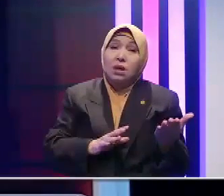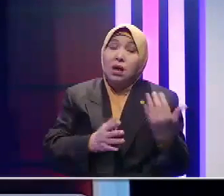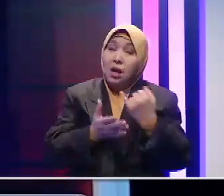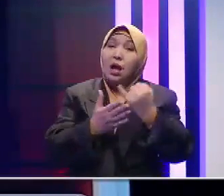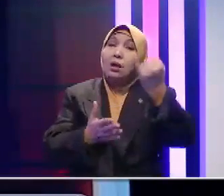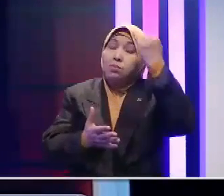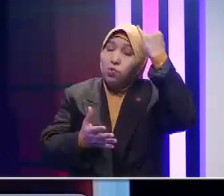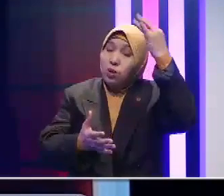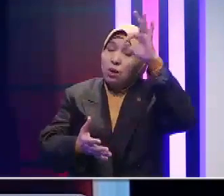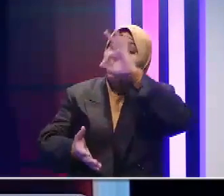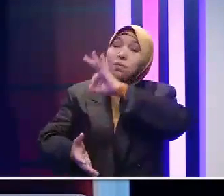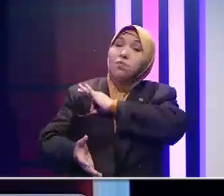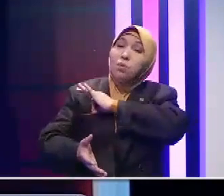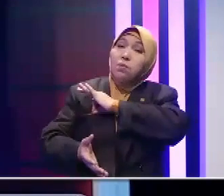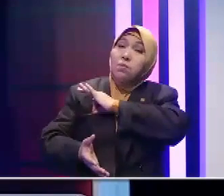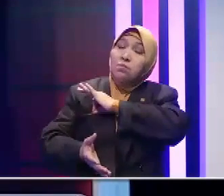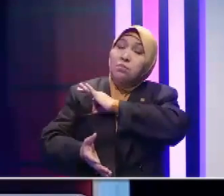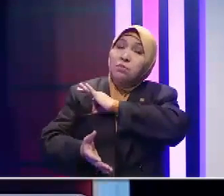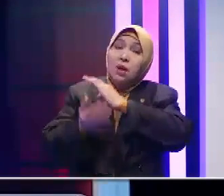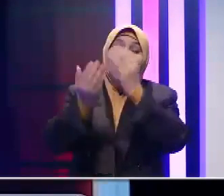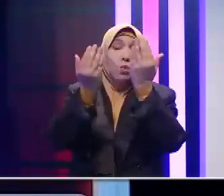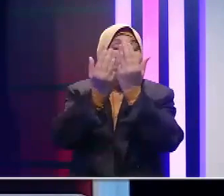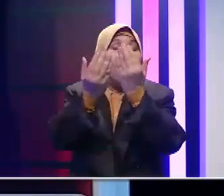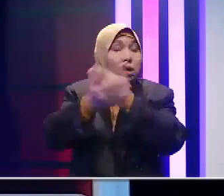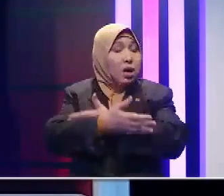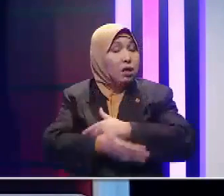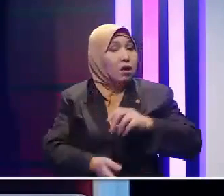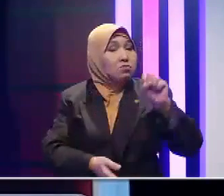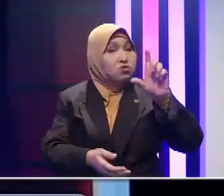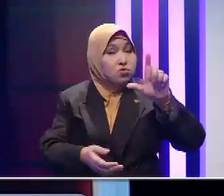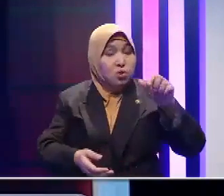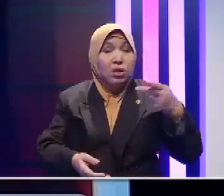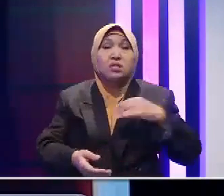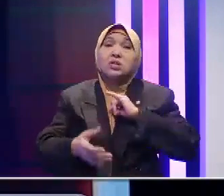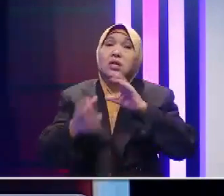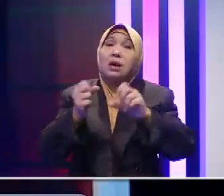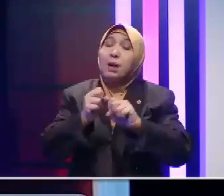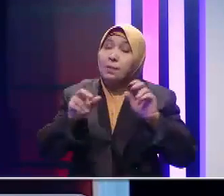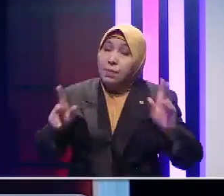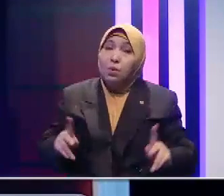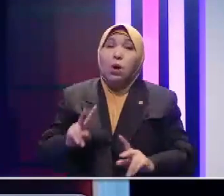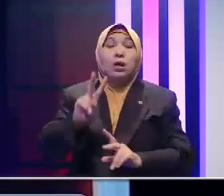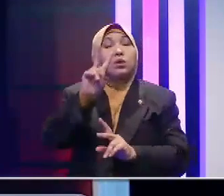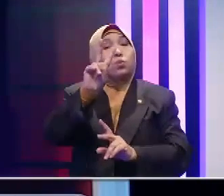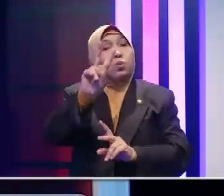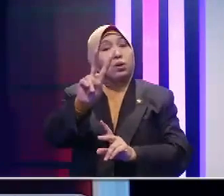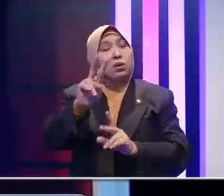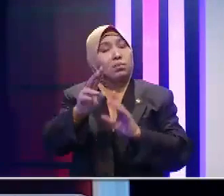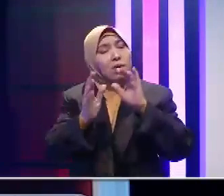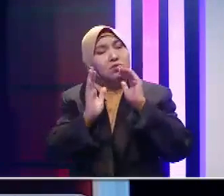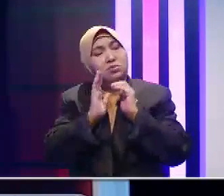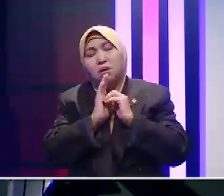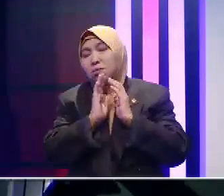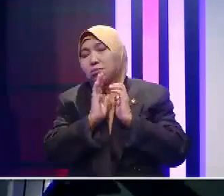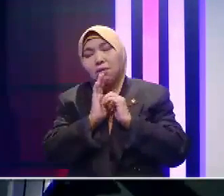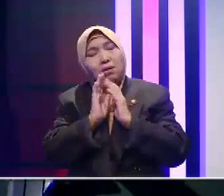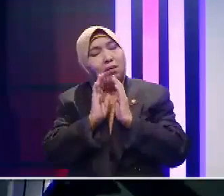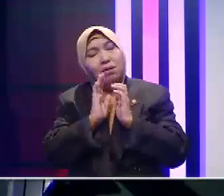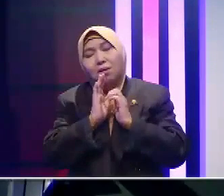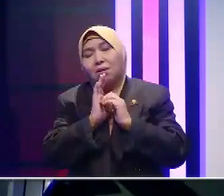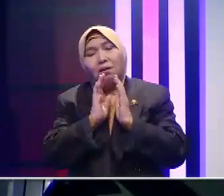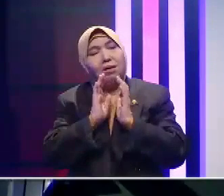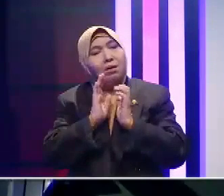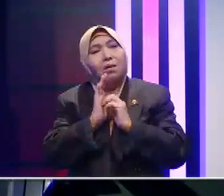yang bermanfaat, dan juga doa anak yang soleh. Saya dapat peluang yang kedua. Masya Allah. Itulah dia